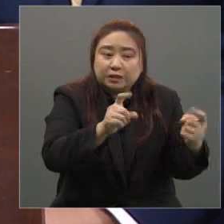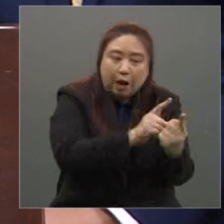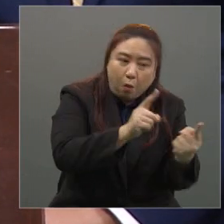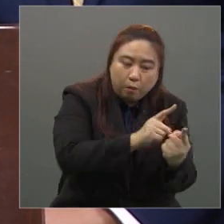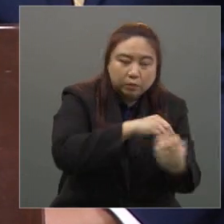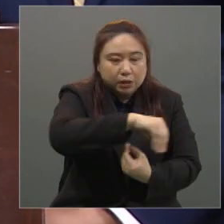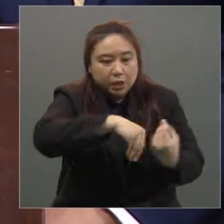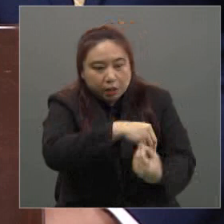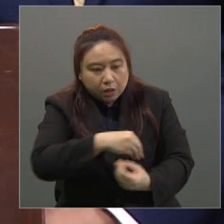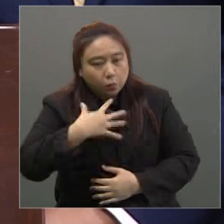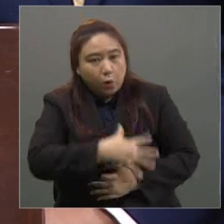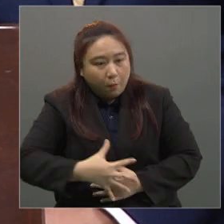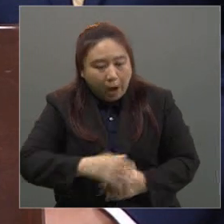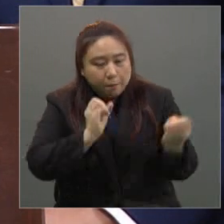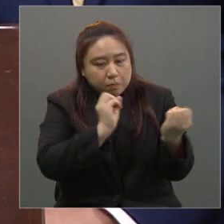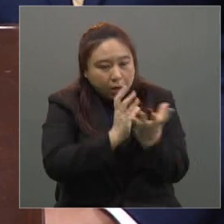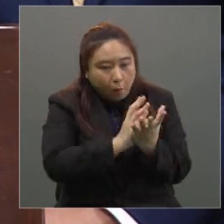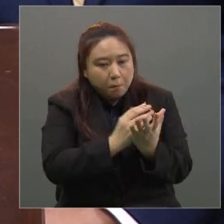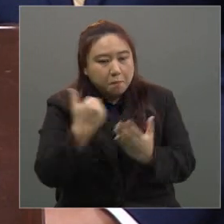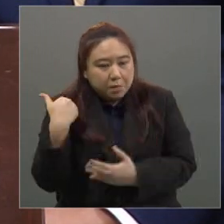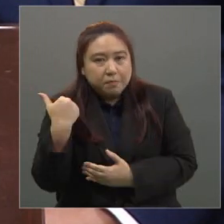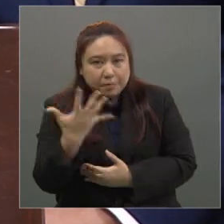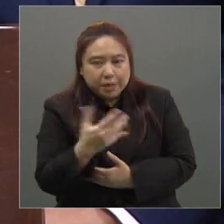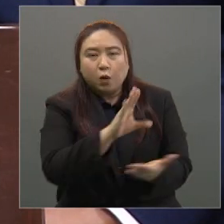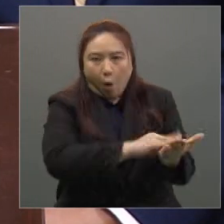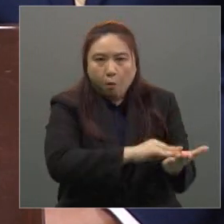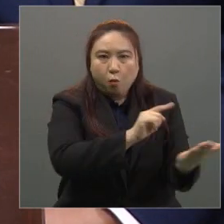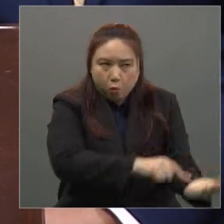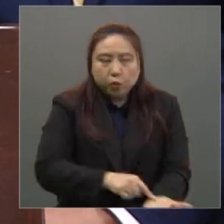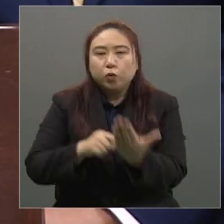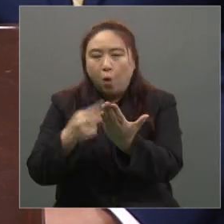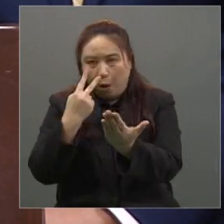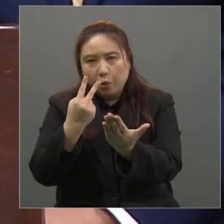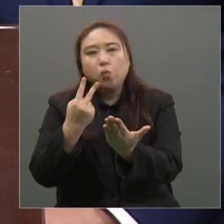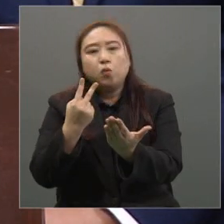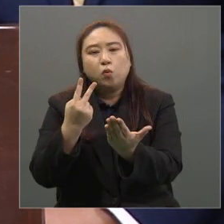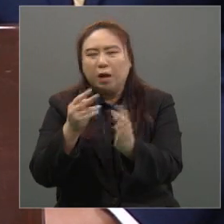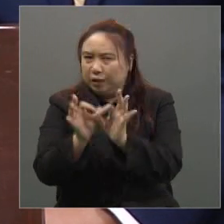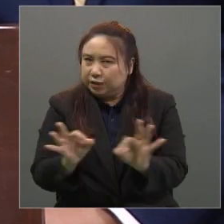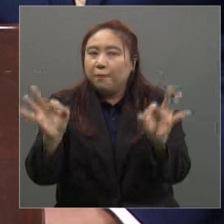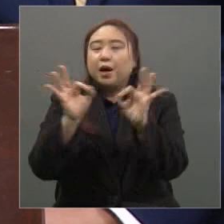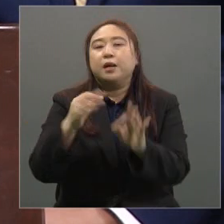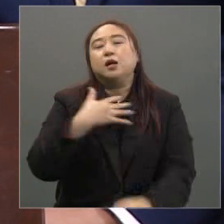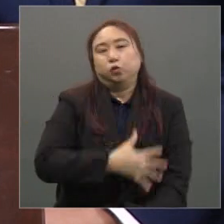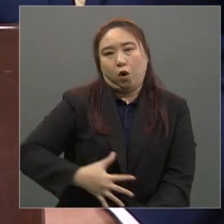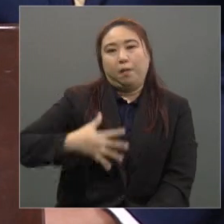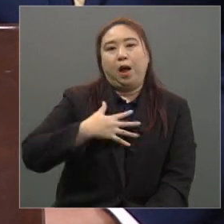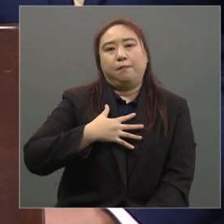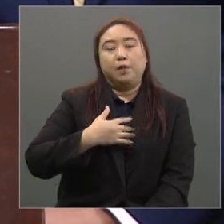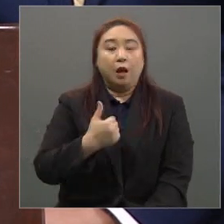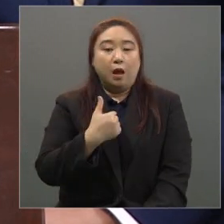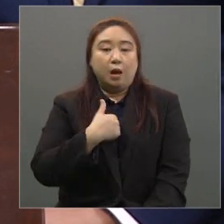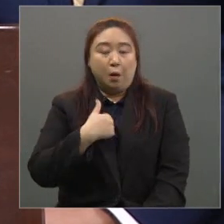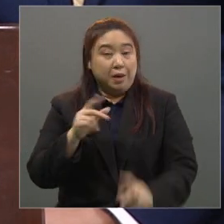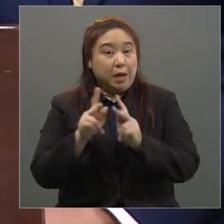สุขภาพนะครับที่ต้องมาดูให้รอบคอบรอบด้านเนี่ยนะครับโดยเฉพาะมิติสุขภาพเนี่ยเราเองเป็นกรรมการ